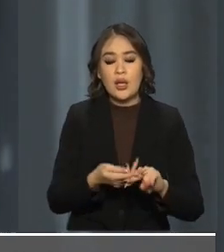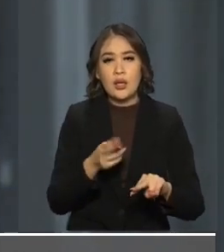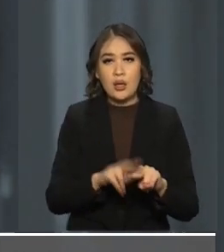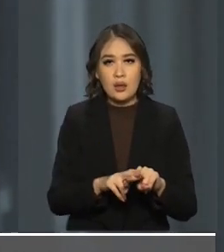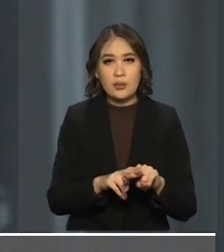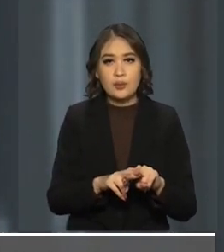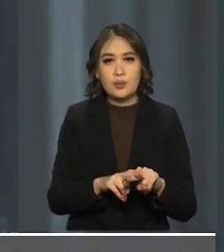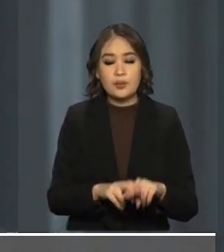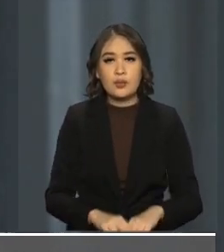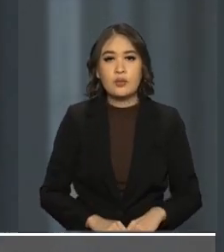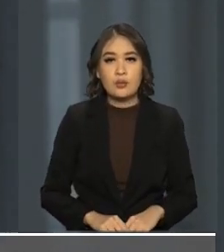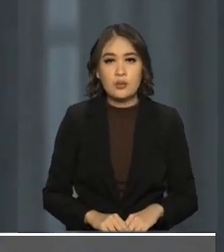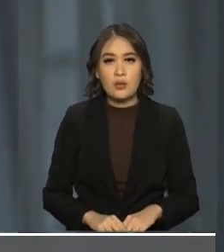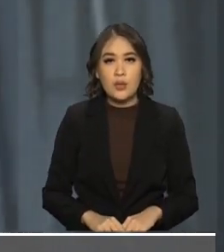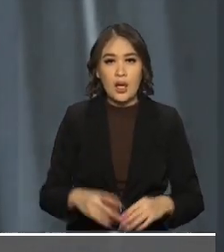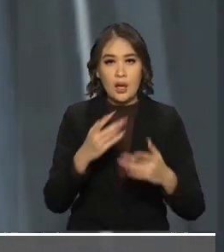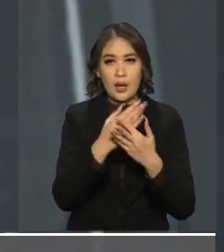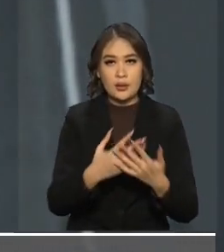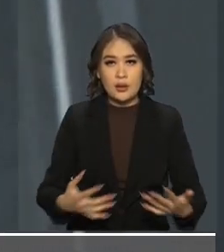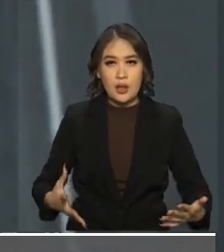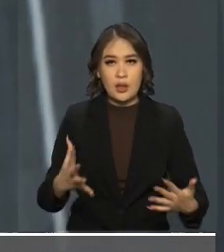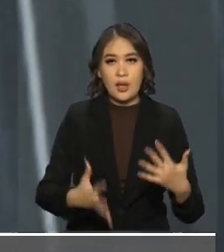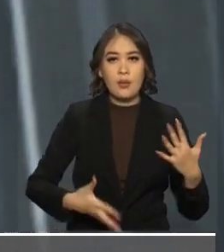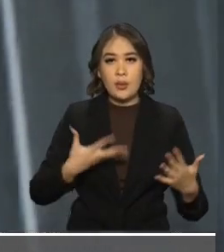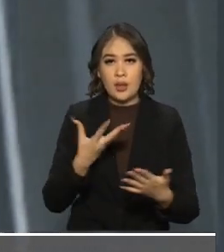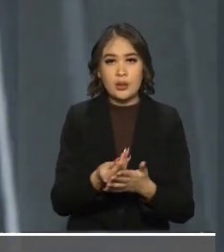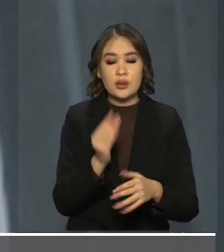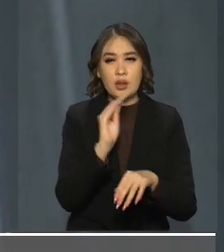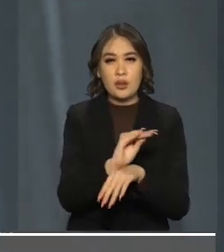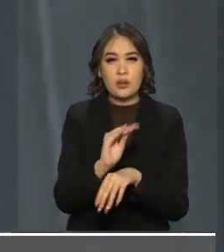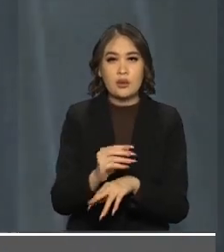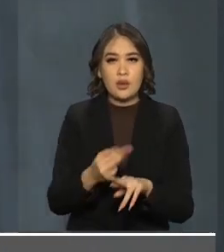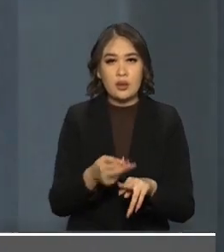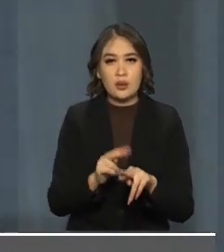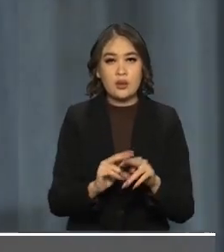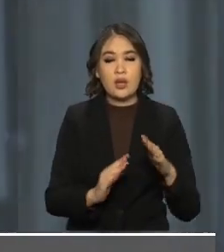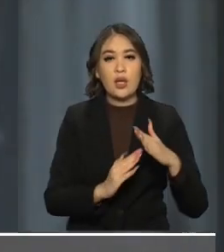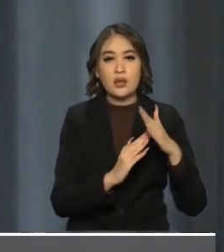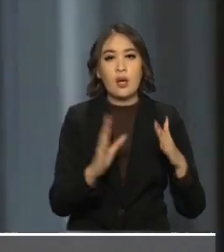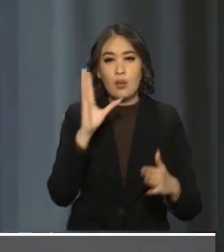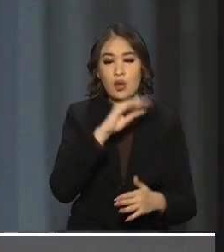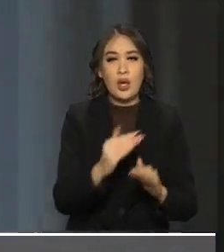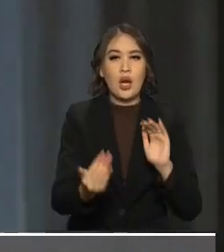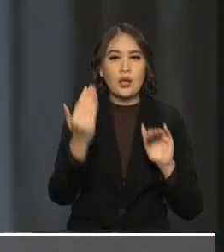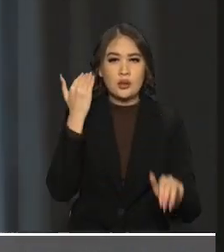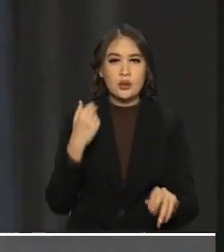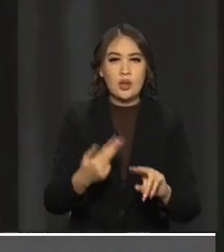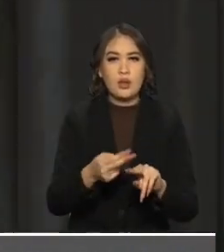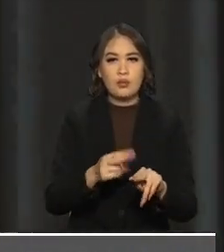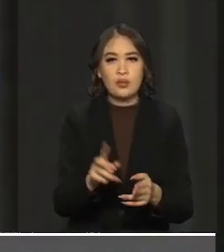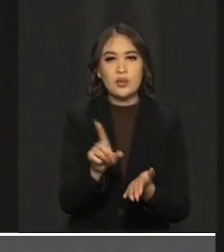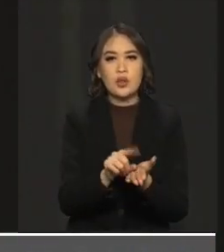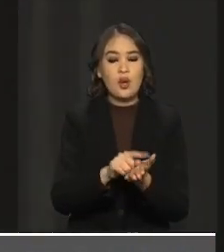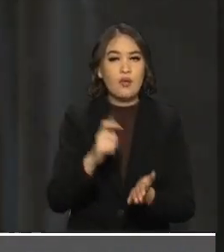значит, различные доплаты для того, чтобы для достижения там раннего, более раннего пенсионного